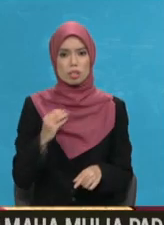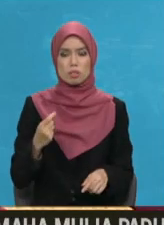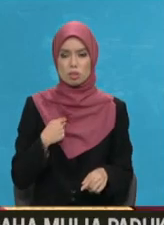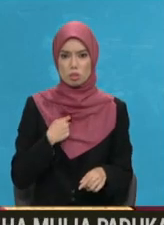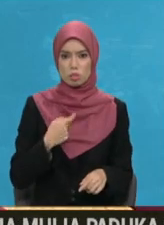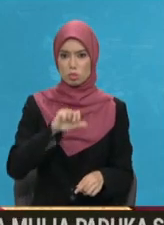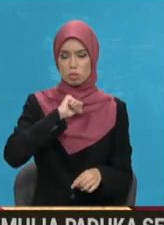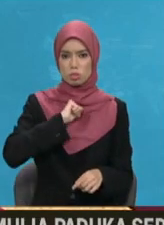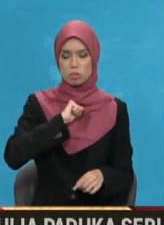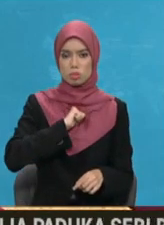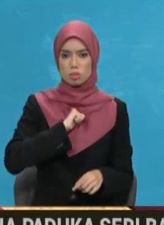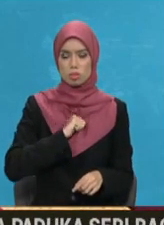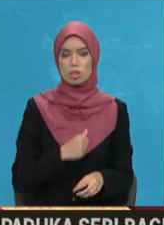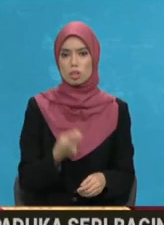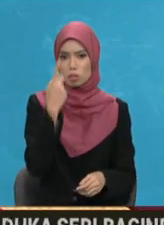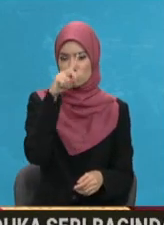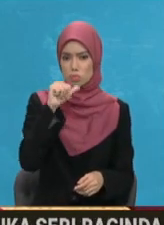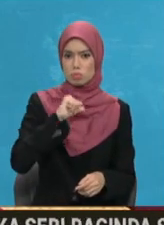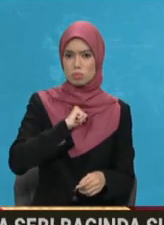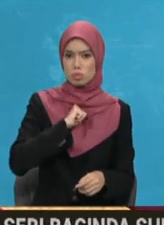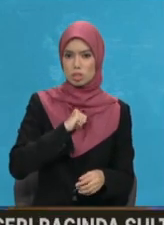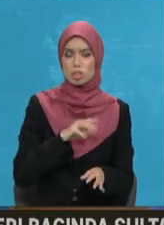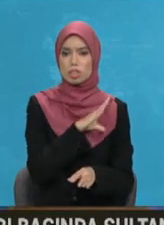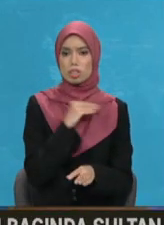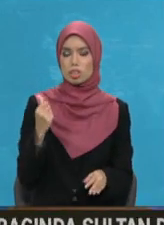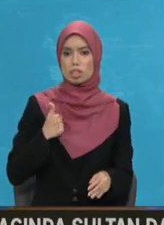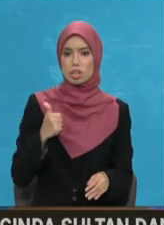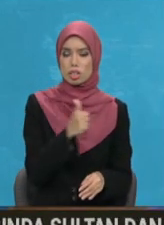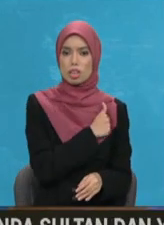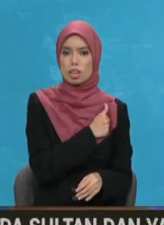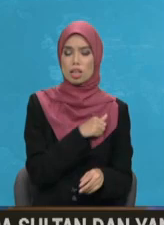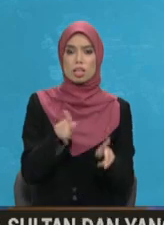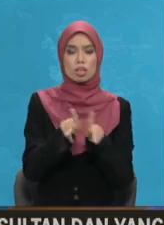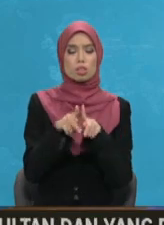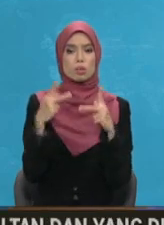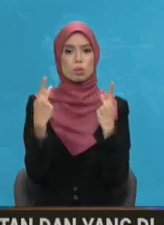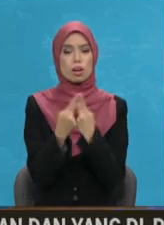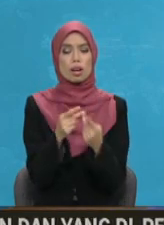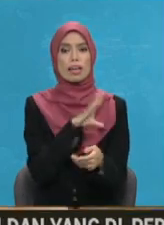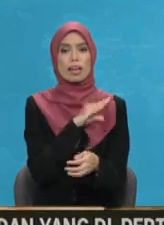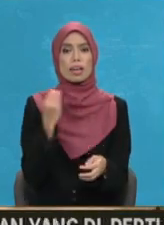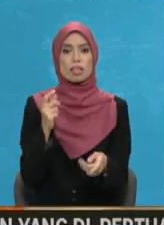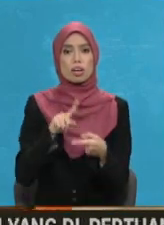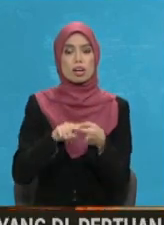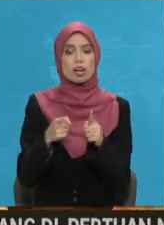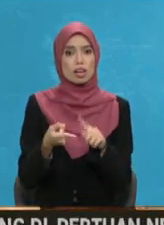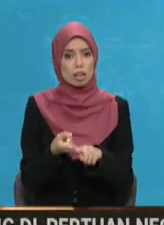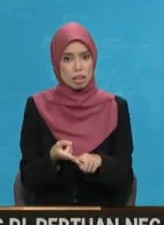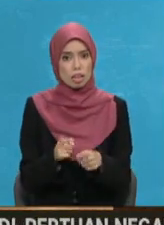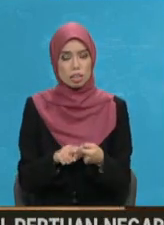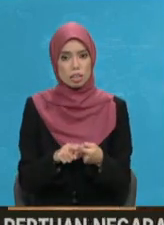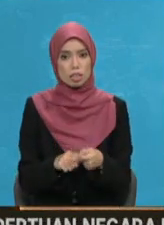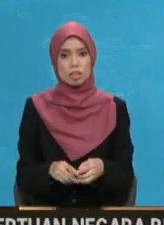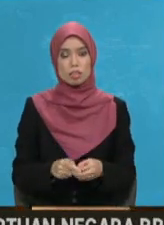termasuklah untuk diri mereka sendiri serta ahli-ahli keluarga dan rekan-rekan mereka ini boleh dicapai dengan melakukan